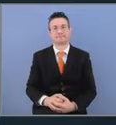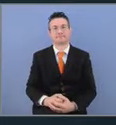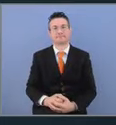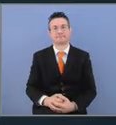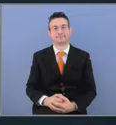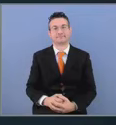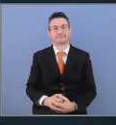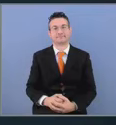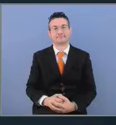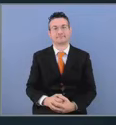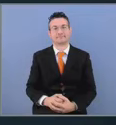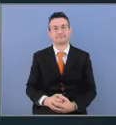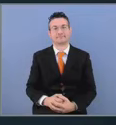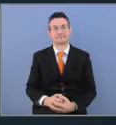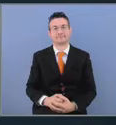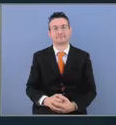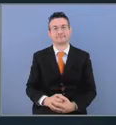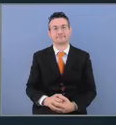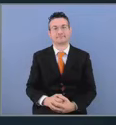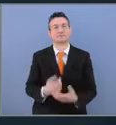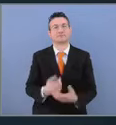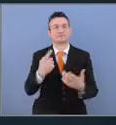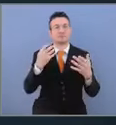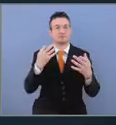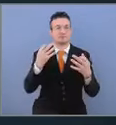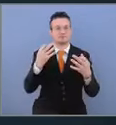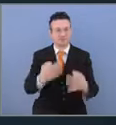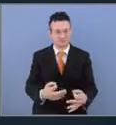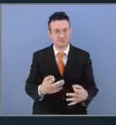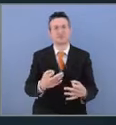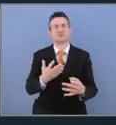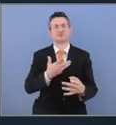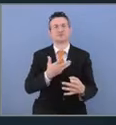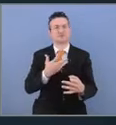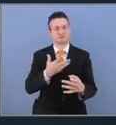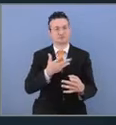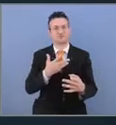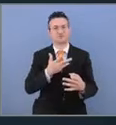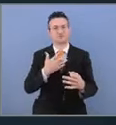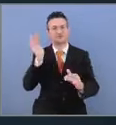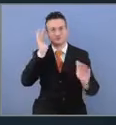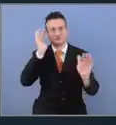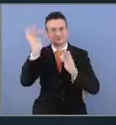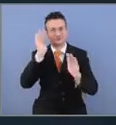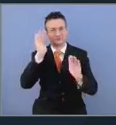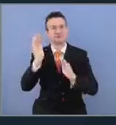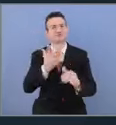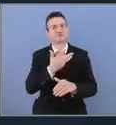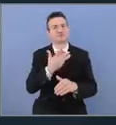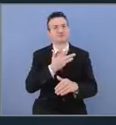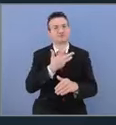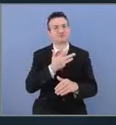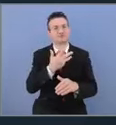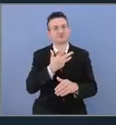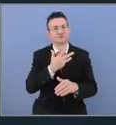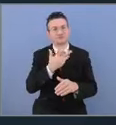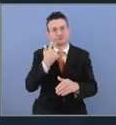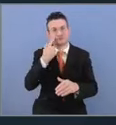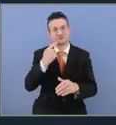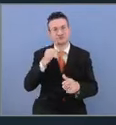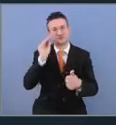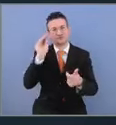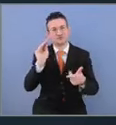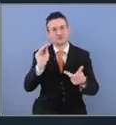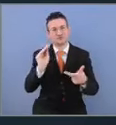Stamattina, e molti sono sicura ascolteranno e aderiranno anche alla call, al quesito posto anche attraverso